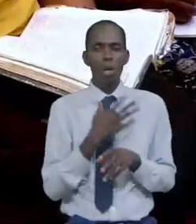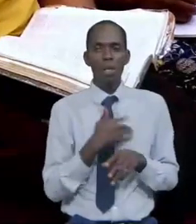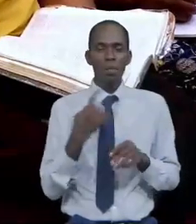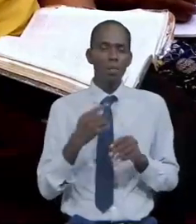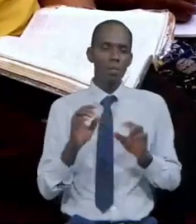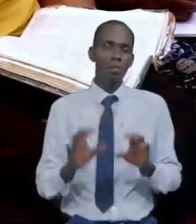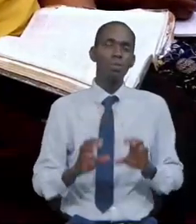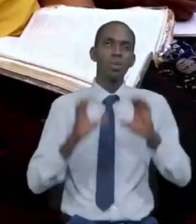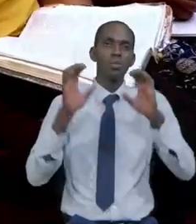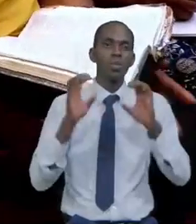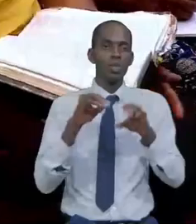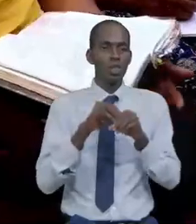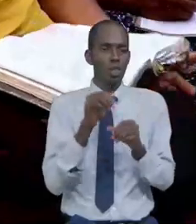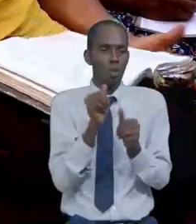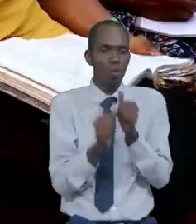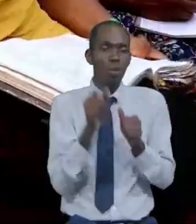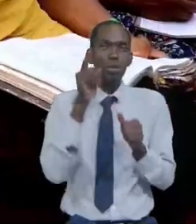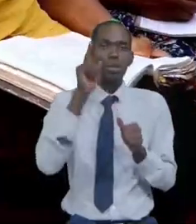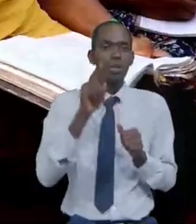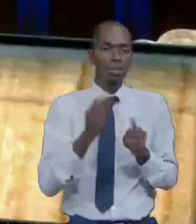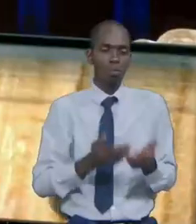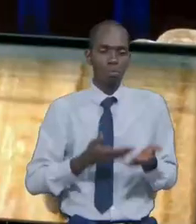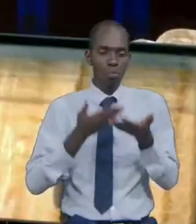par lequel il s'est consacré,